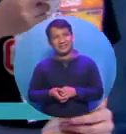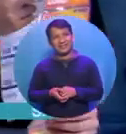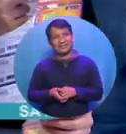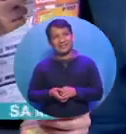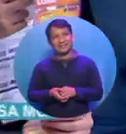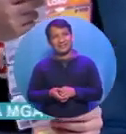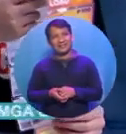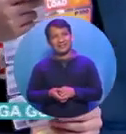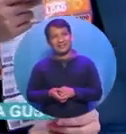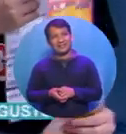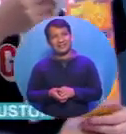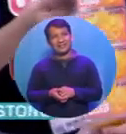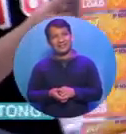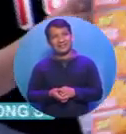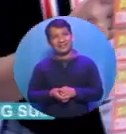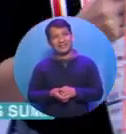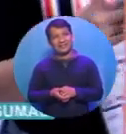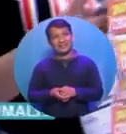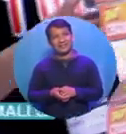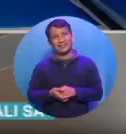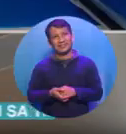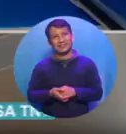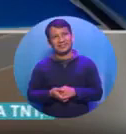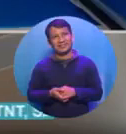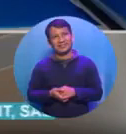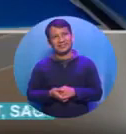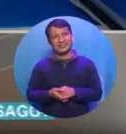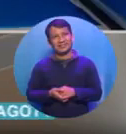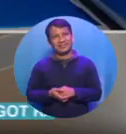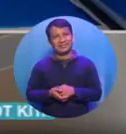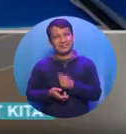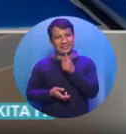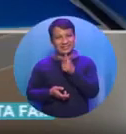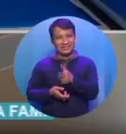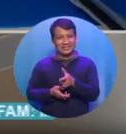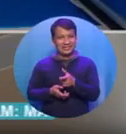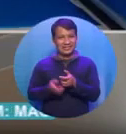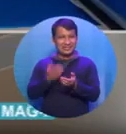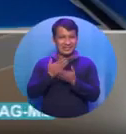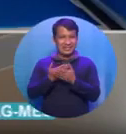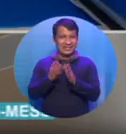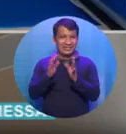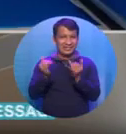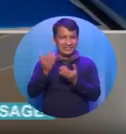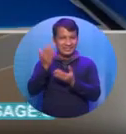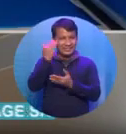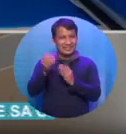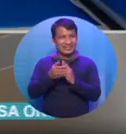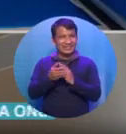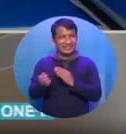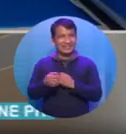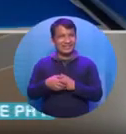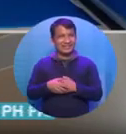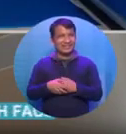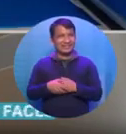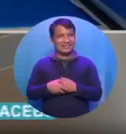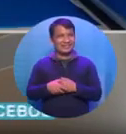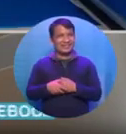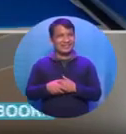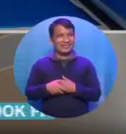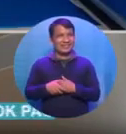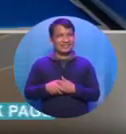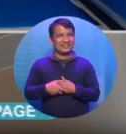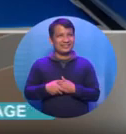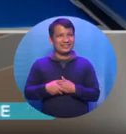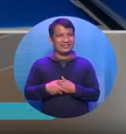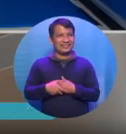Kanina may, hindi, meron kang ginagawa. Ano mensahe mo sa kanya? Sige, mag-mensahe ka. Good luck sa mga ginagawa mo. Sobrang galing mo. Okay. Tapos, meron ka pang gustong kanina.